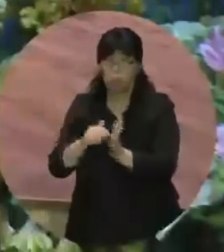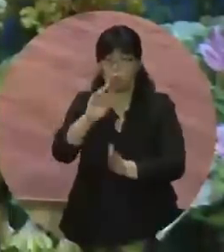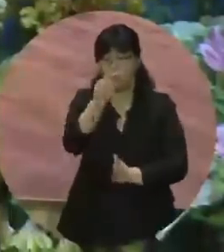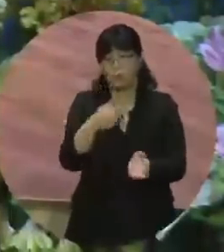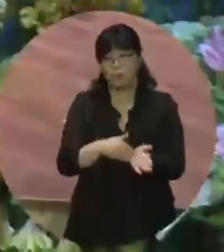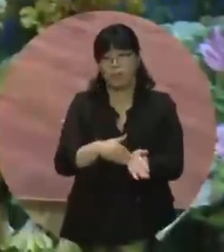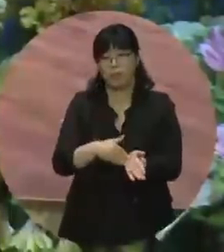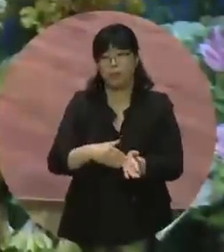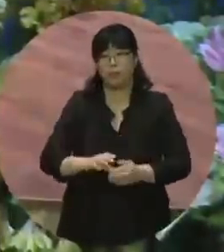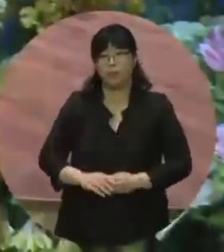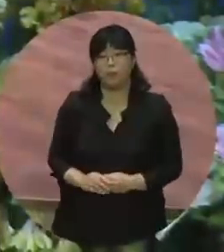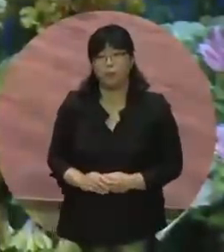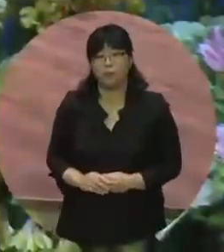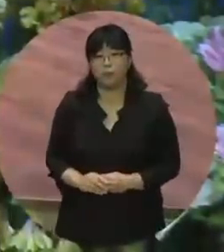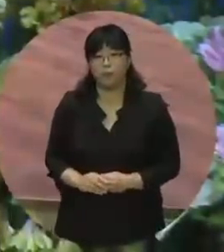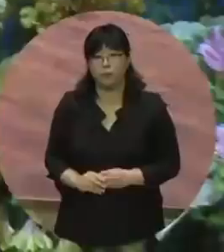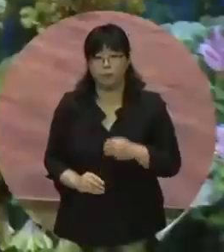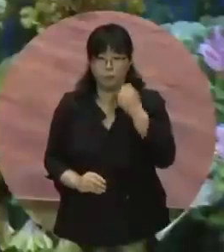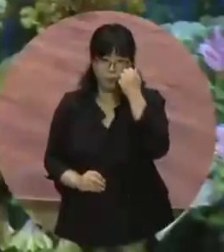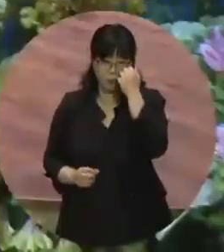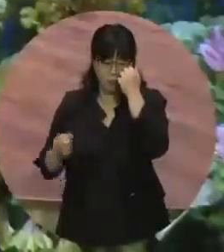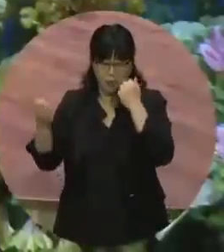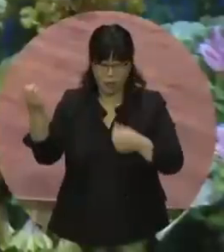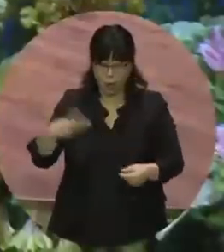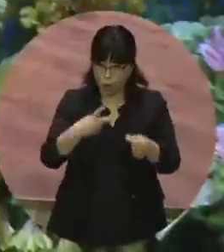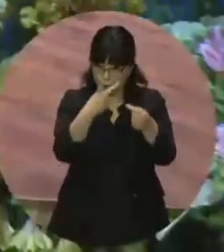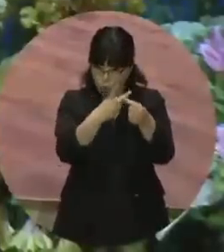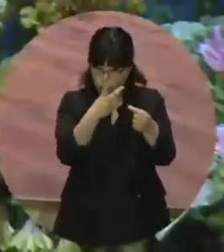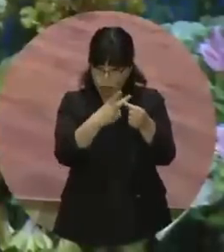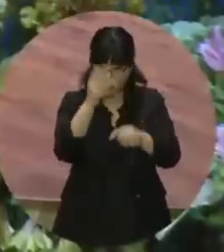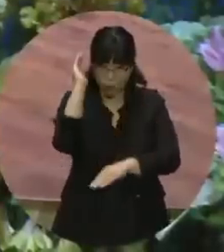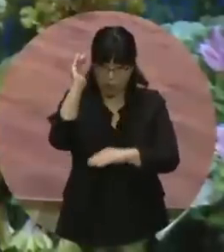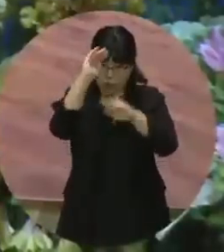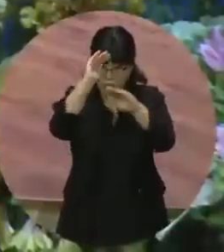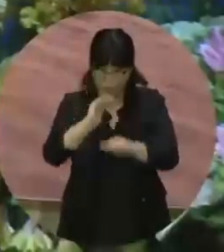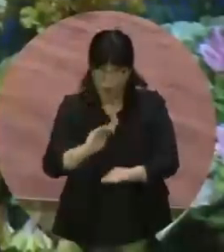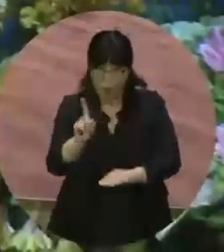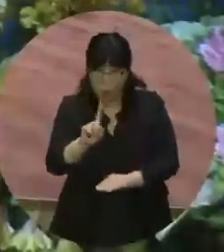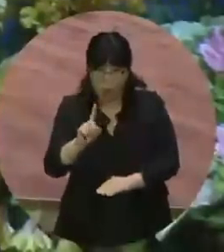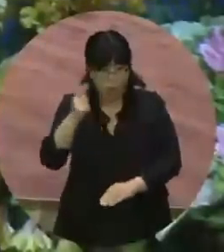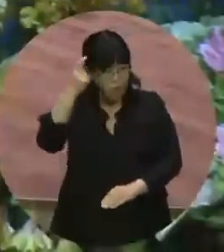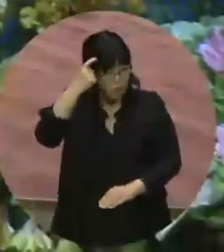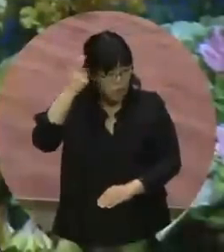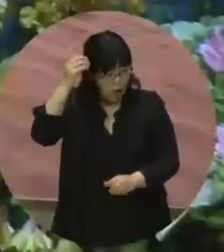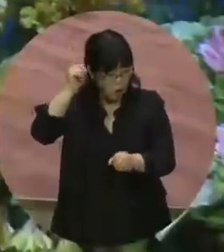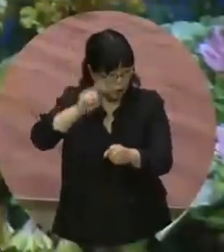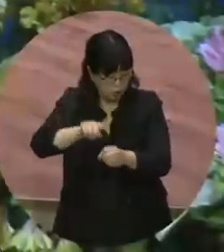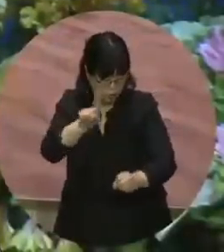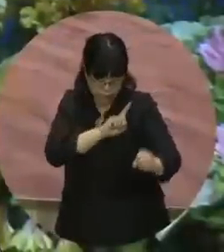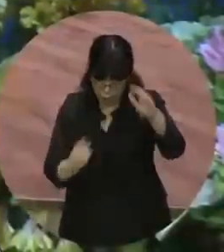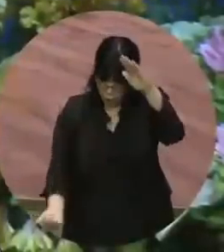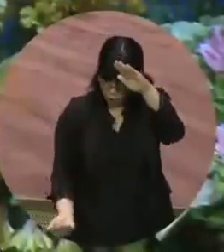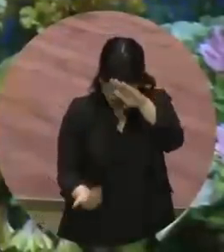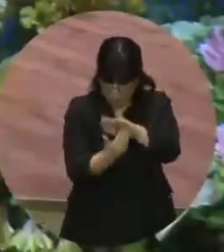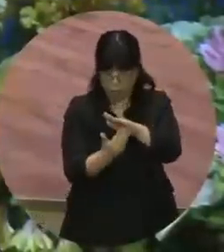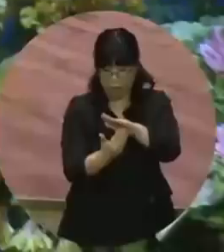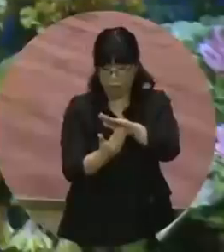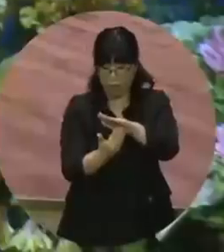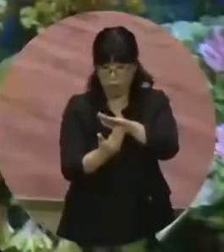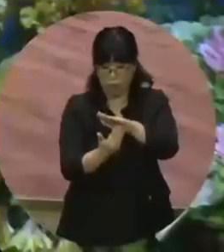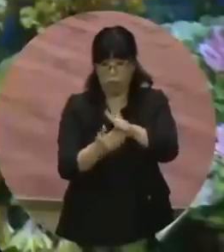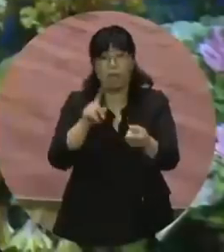영적 서밋 시대를 열자. 영적으로 서밋 시대를 열어야 된다. 이런 메시지였습니다. 워싱턴